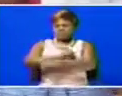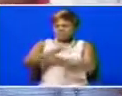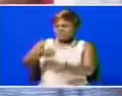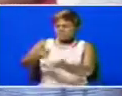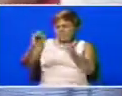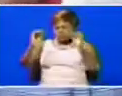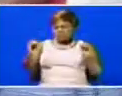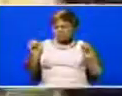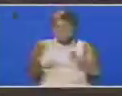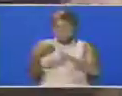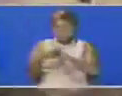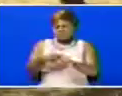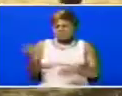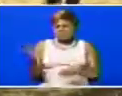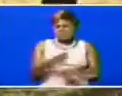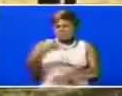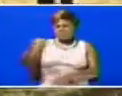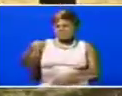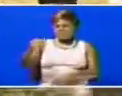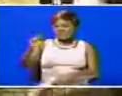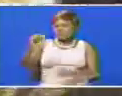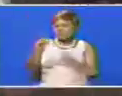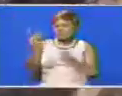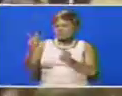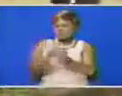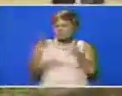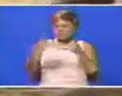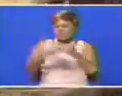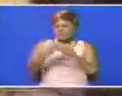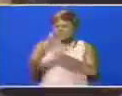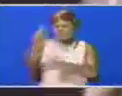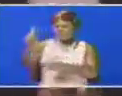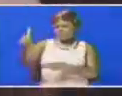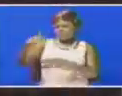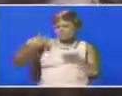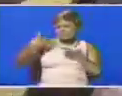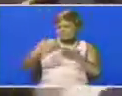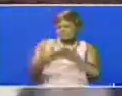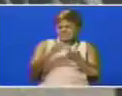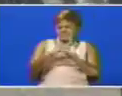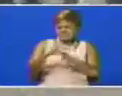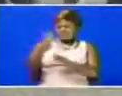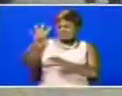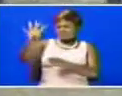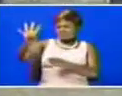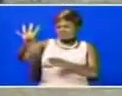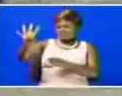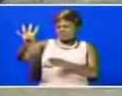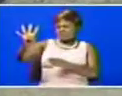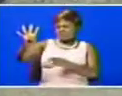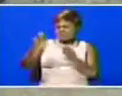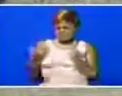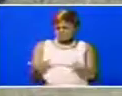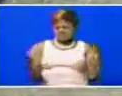karo kuanzia Januari mwaka 2018 kuanzia kidato cha kwanza hadi kidato cha 4. Aidha, hili